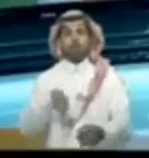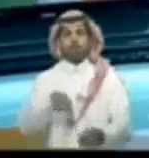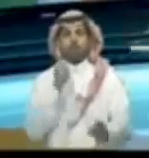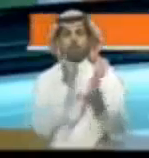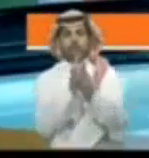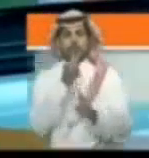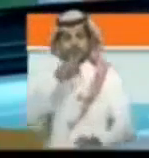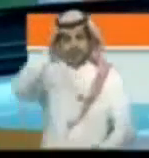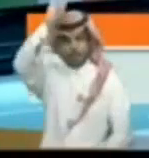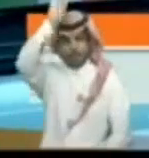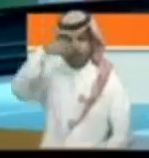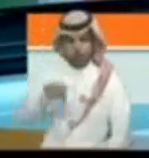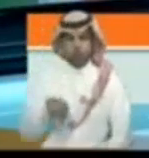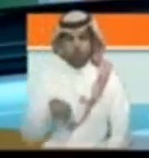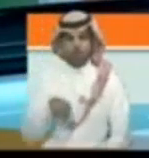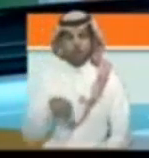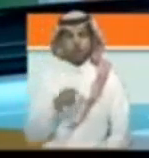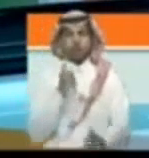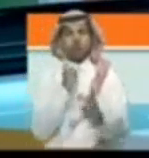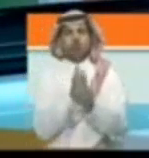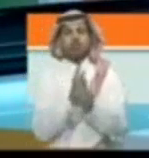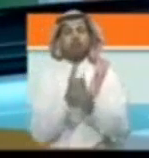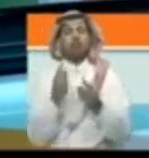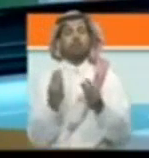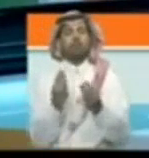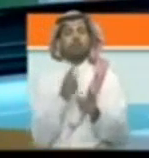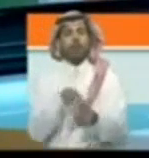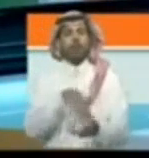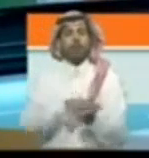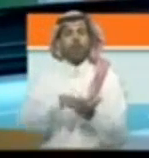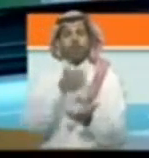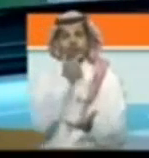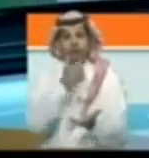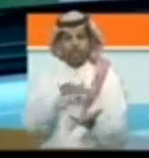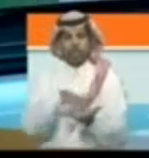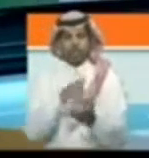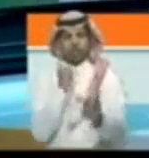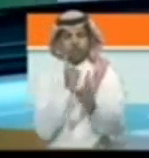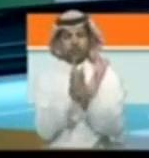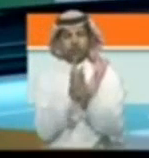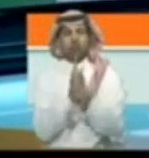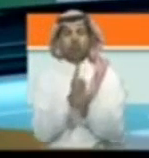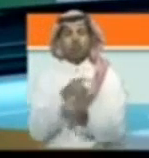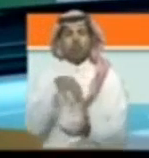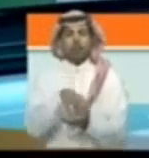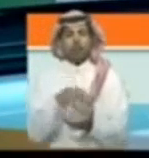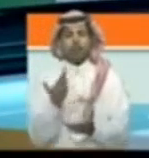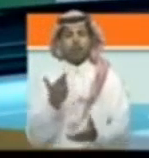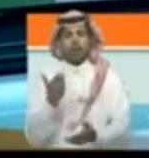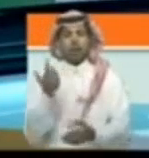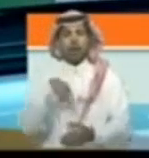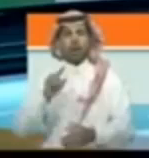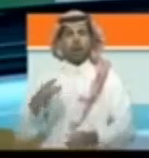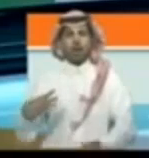استقبل خادم الحرمين الشريفين الملك سلمان بن عبد العزيز آل سعود في قصر اليمامة بالرياض اليوم أصحاب السمو